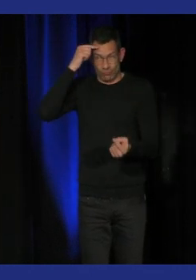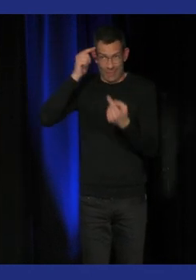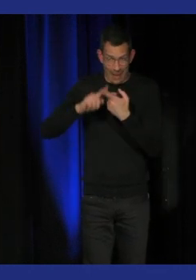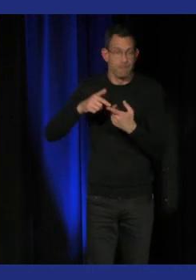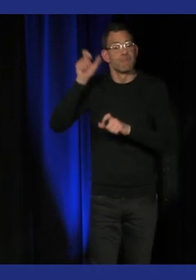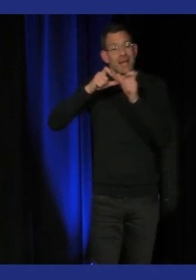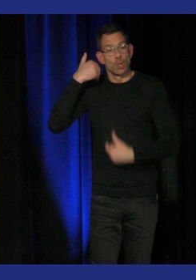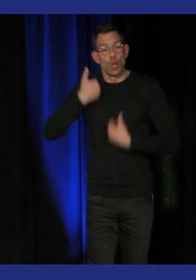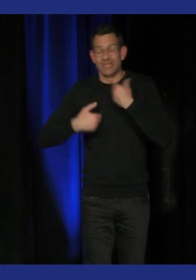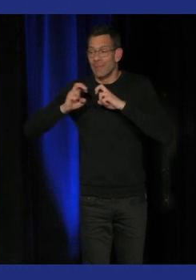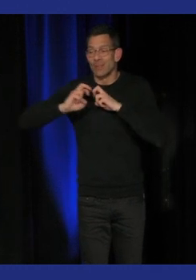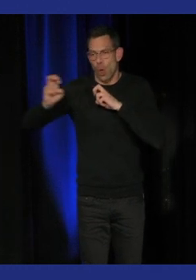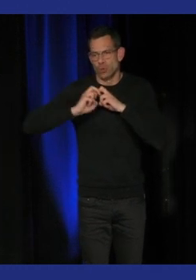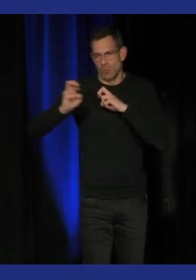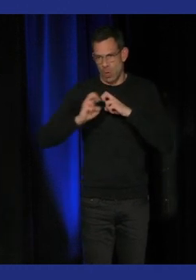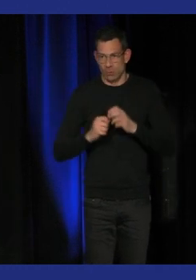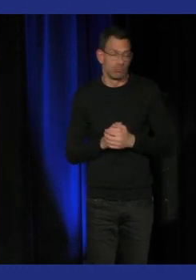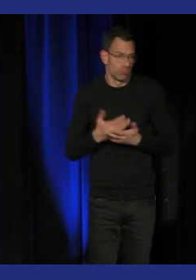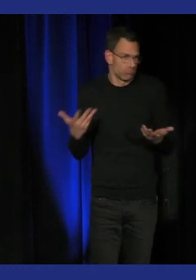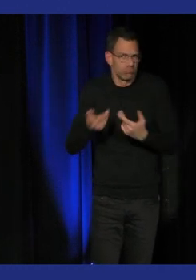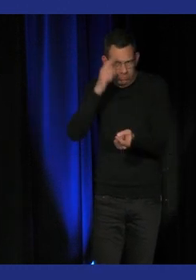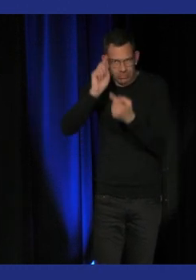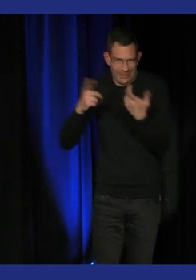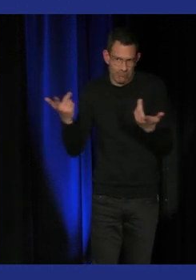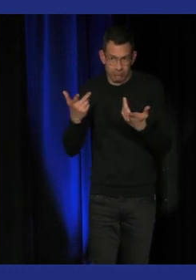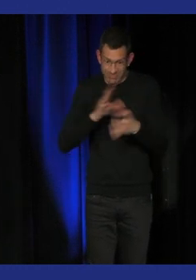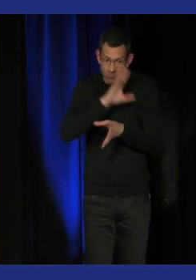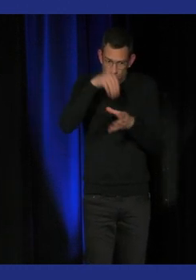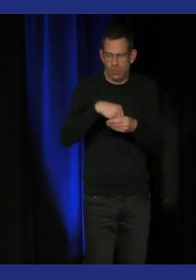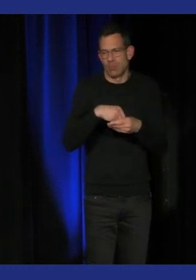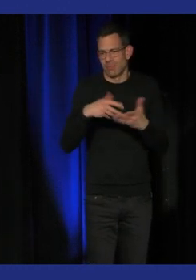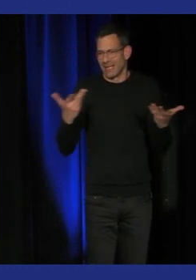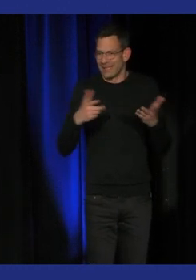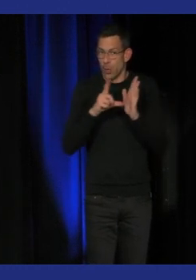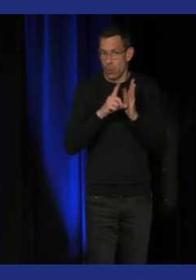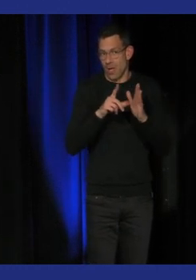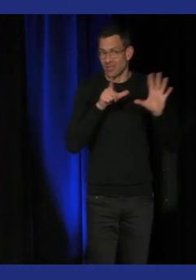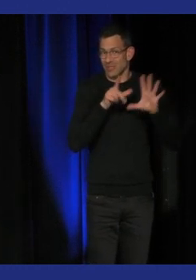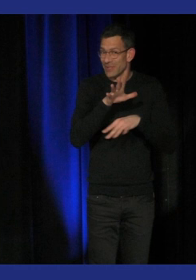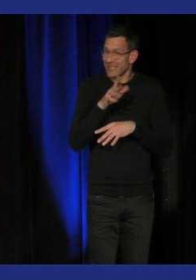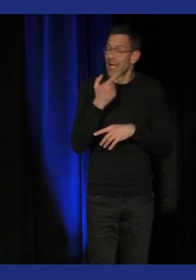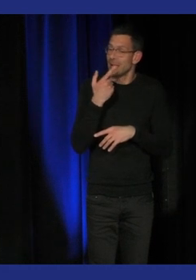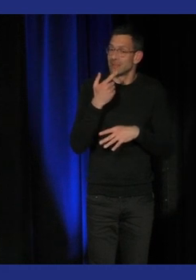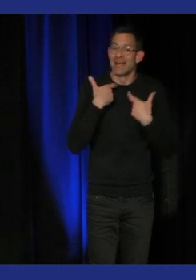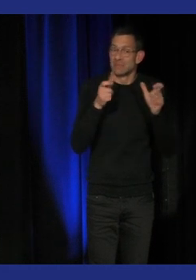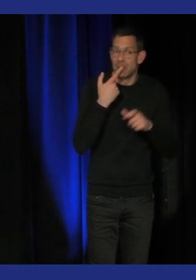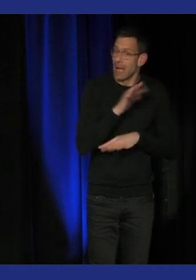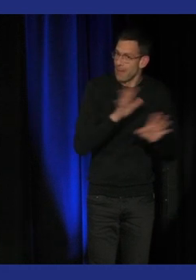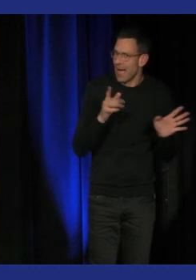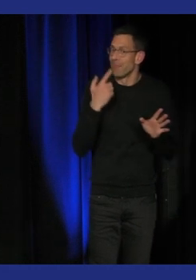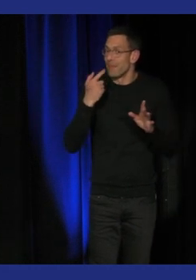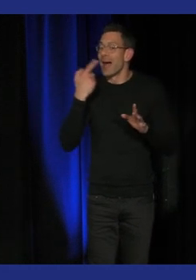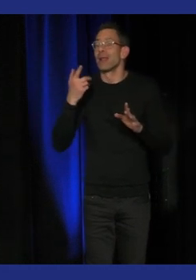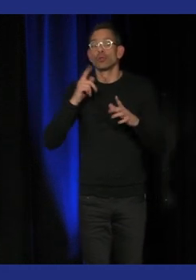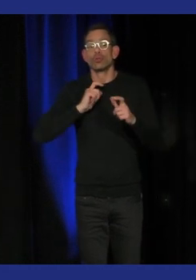on était bien sûr le transport des personnes handicapées. Dans la loi de 75, ce n'est pas l'accessibilité. On est là sur